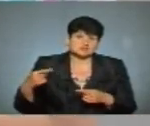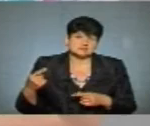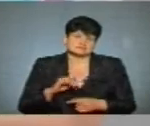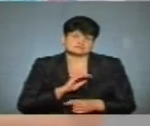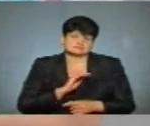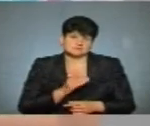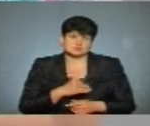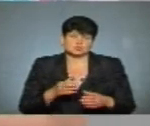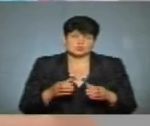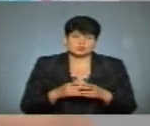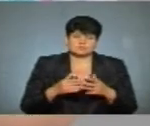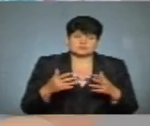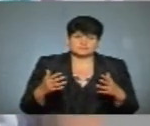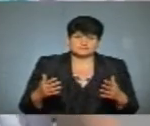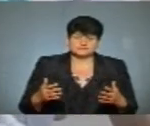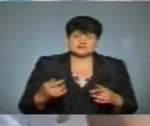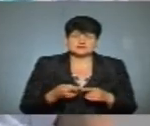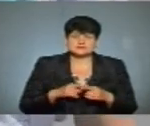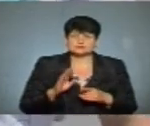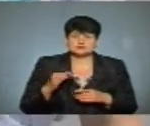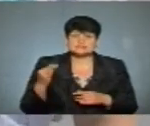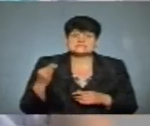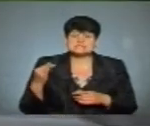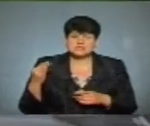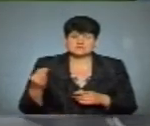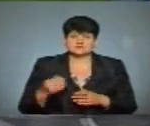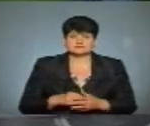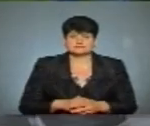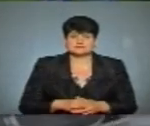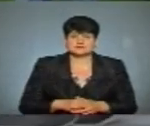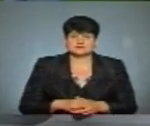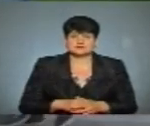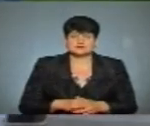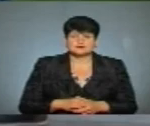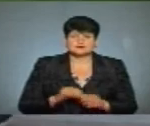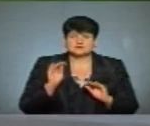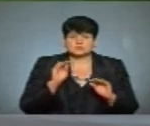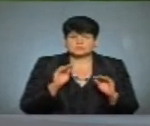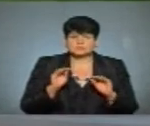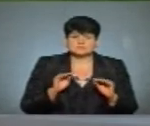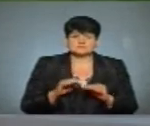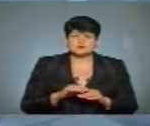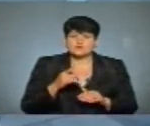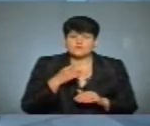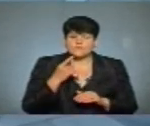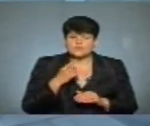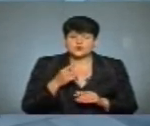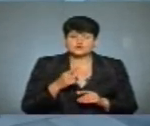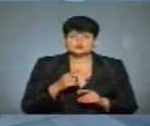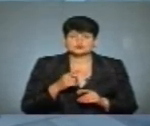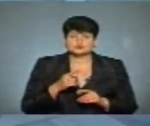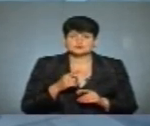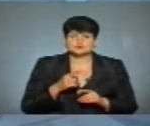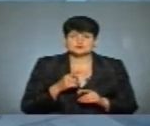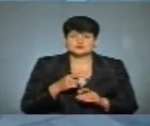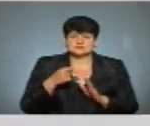міцніше, і там з гуртом, і так далі. Тобто там буде цікавіший вже сюжет. Відеограф кліпу Сергій Коновал каже, зйомки триватимуть